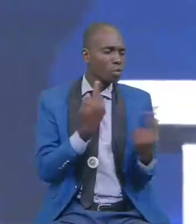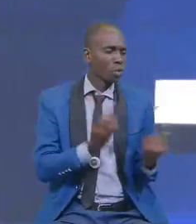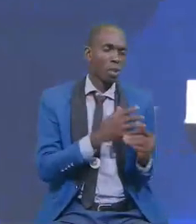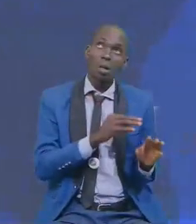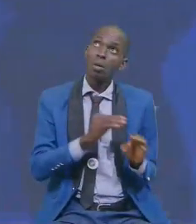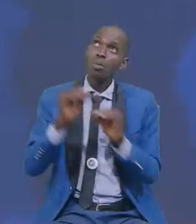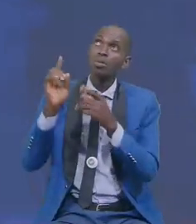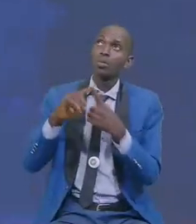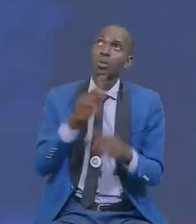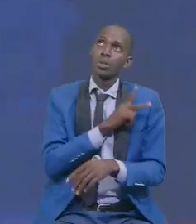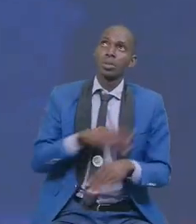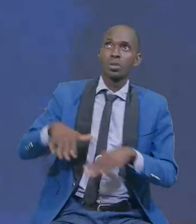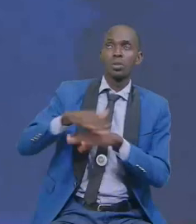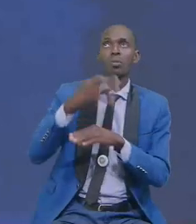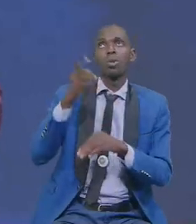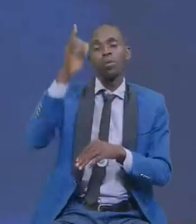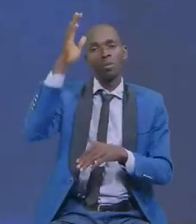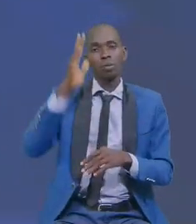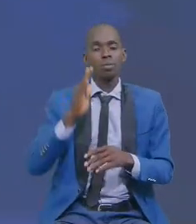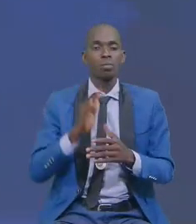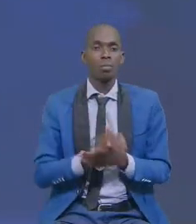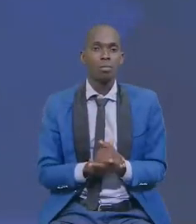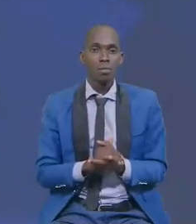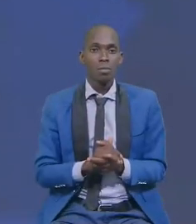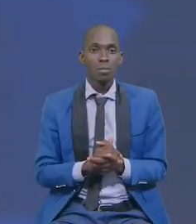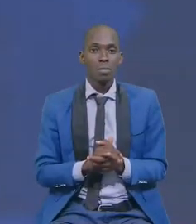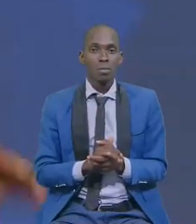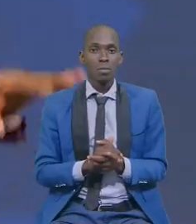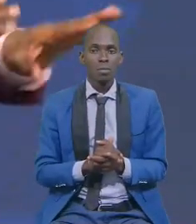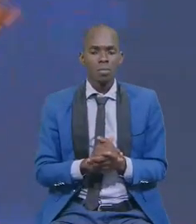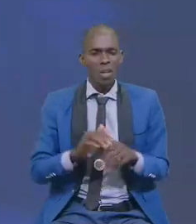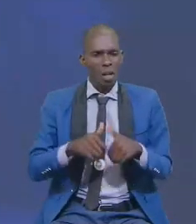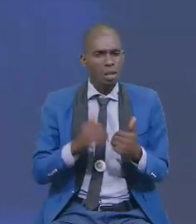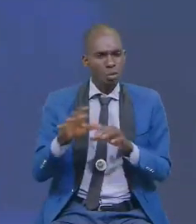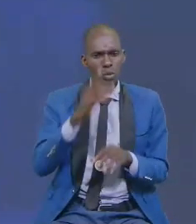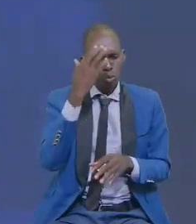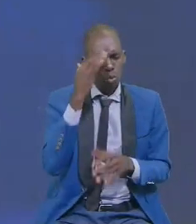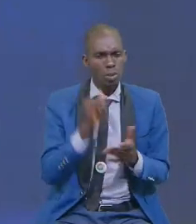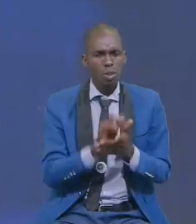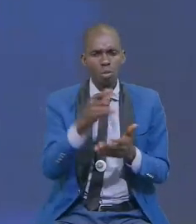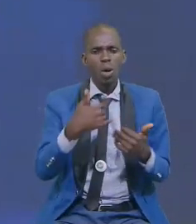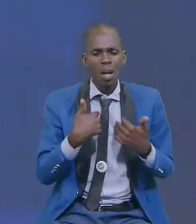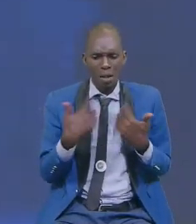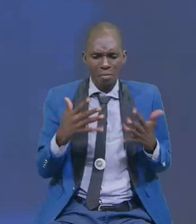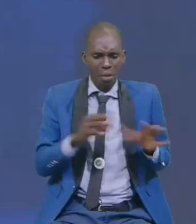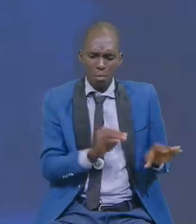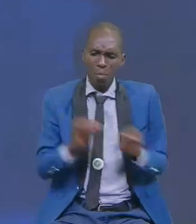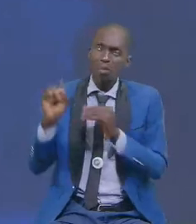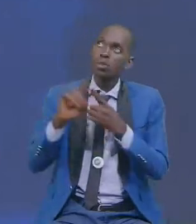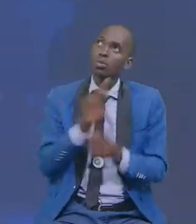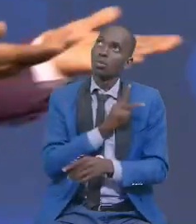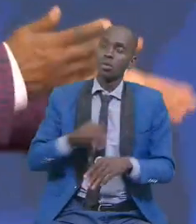Et tu te débarrasses de ces choses pour venir dans le royaume de Dieu. Comment savoir que tu es venu dans le royaume de